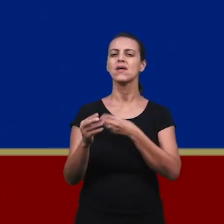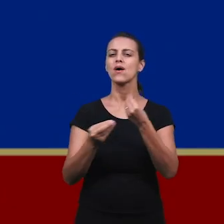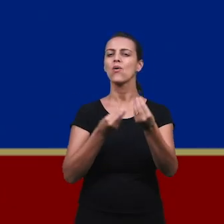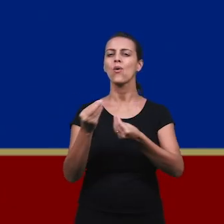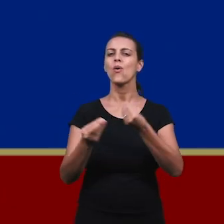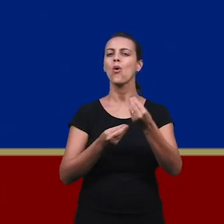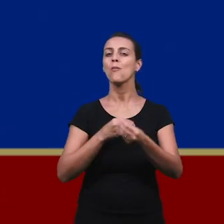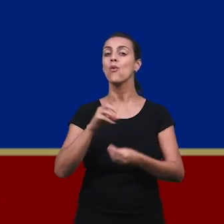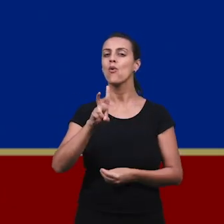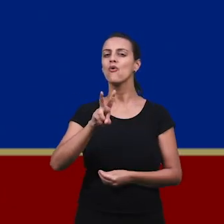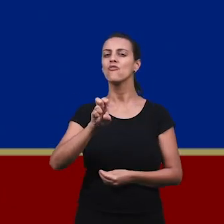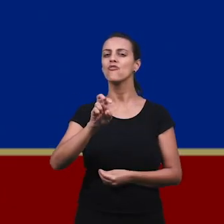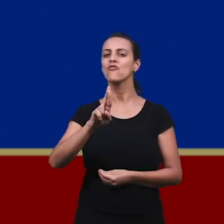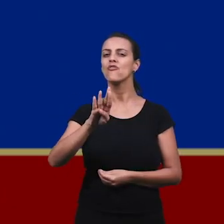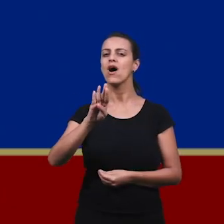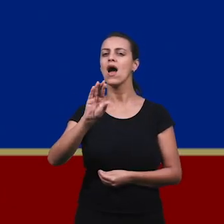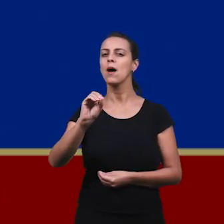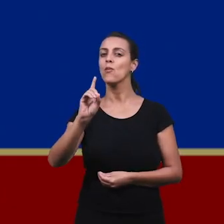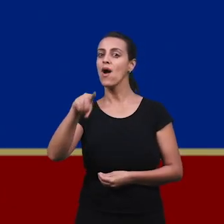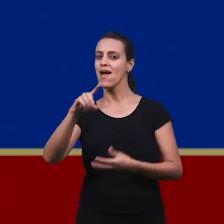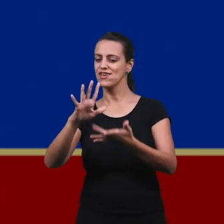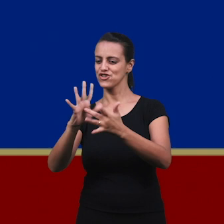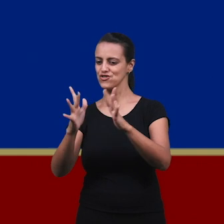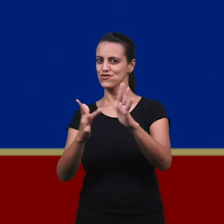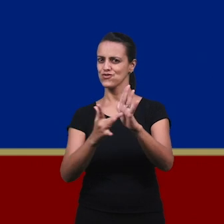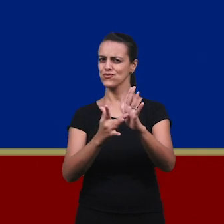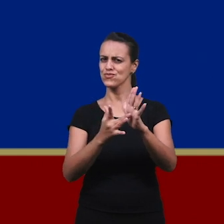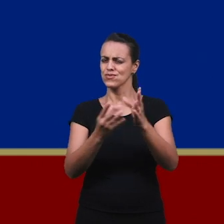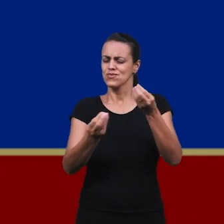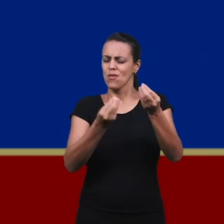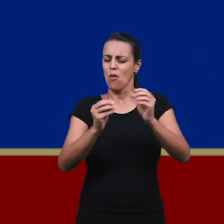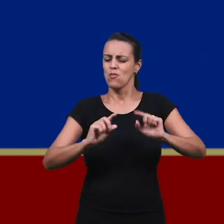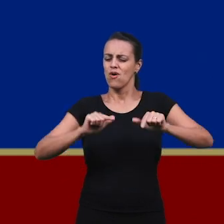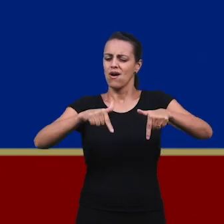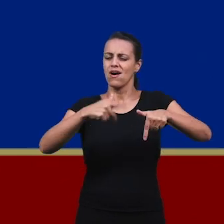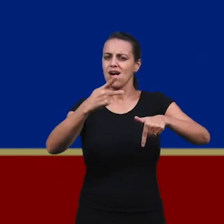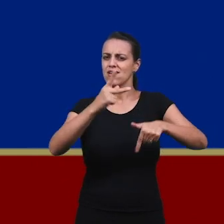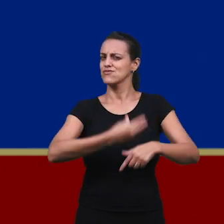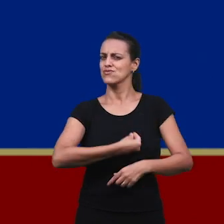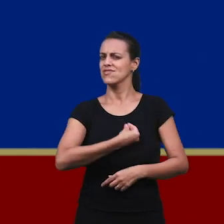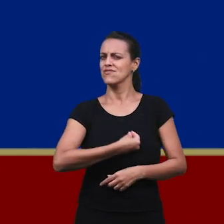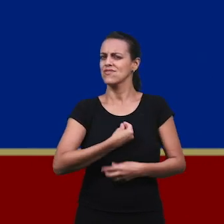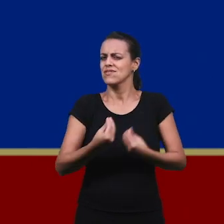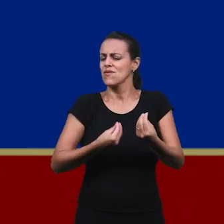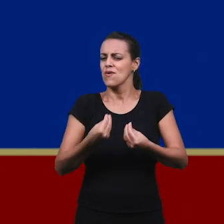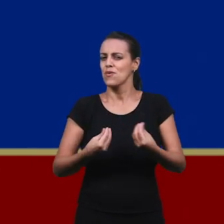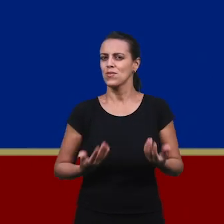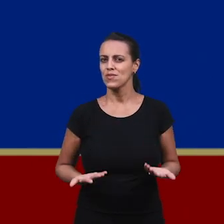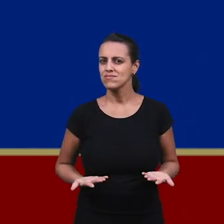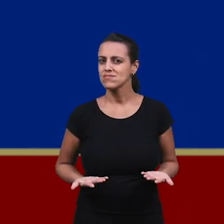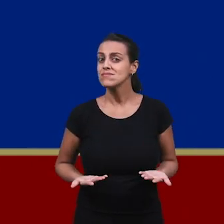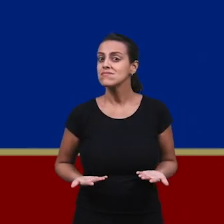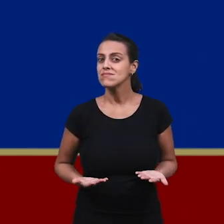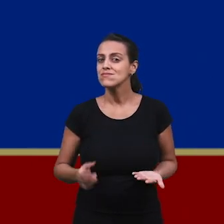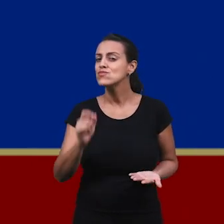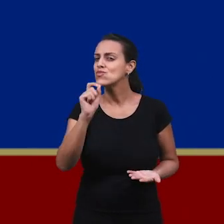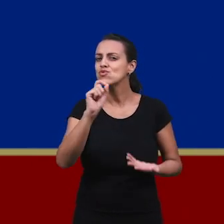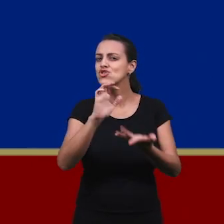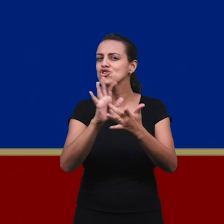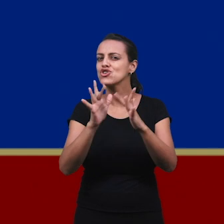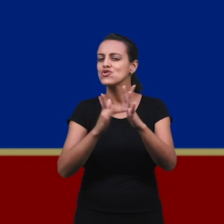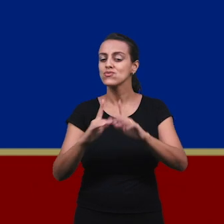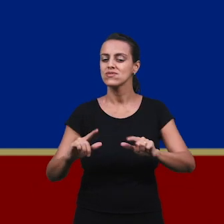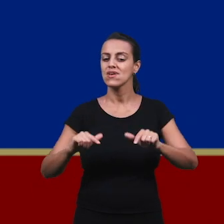a agi en votre vie? Qu'est-ce que le Verbe de Dieu a fait? Donc, je